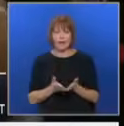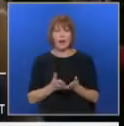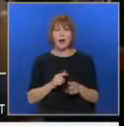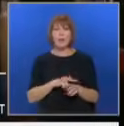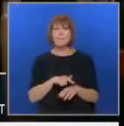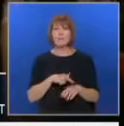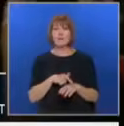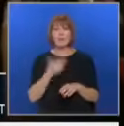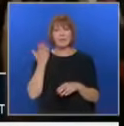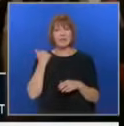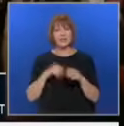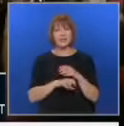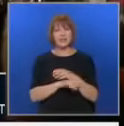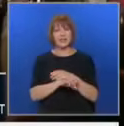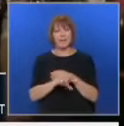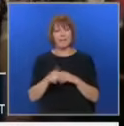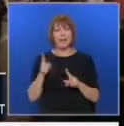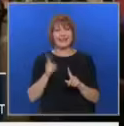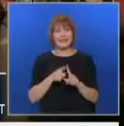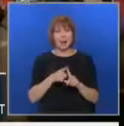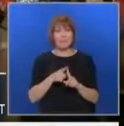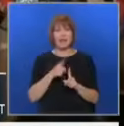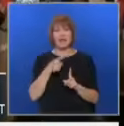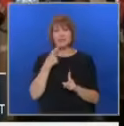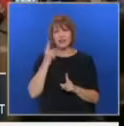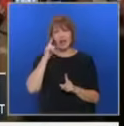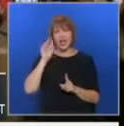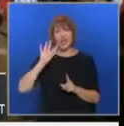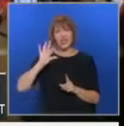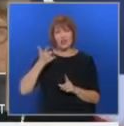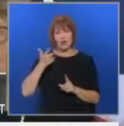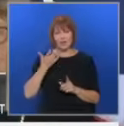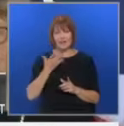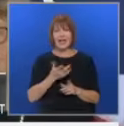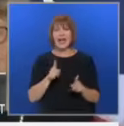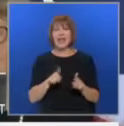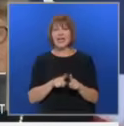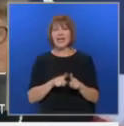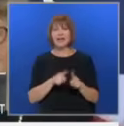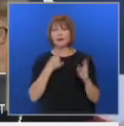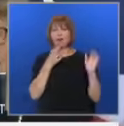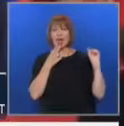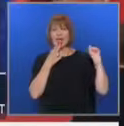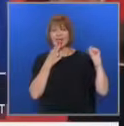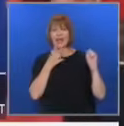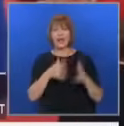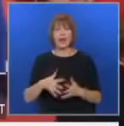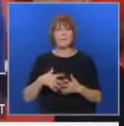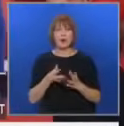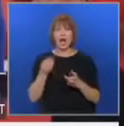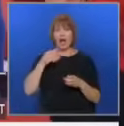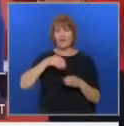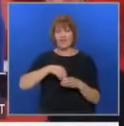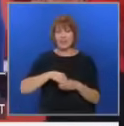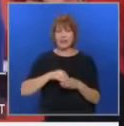на предишната кампания на Тръмп го нарича, цитирам, «идиот и Хитлер на Америка». Влиза в политиката и над преварата за